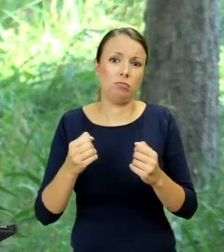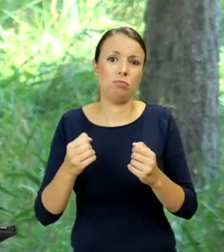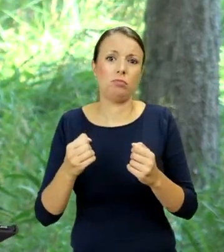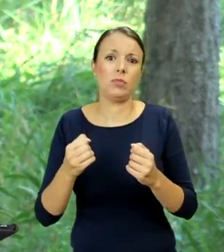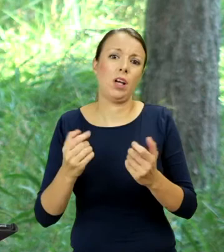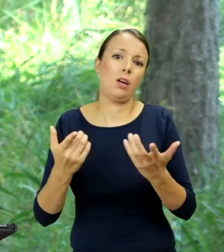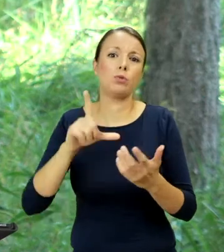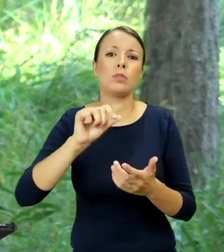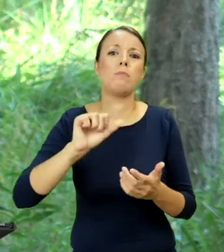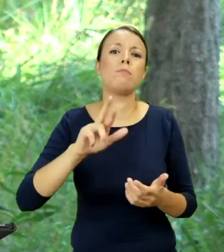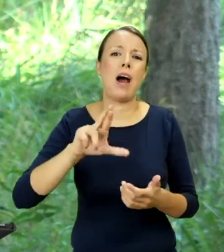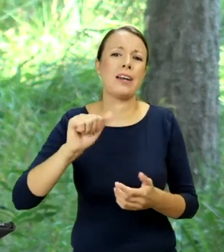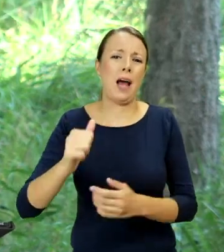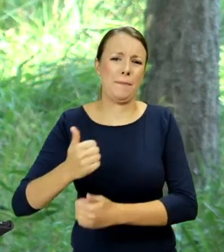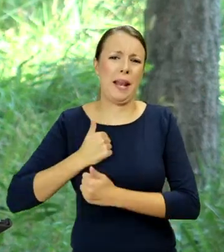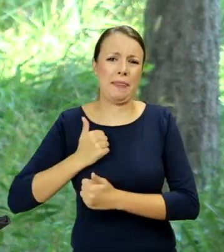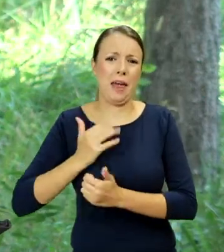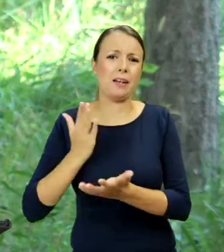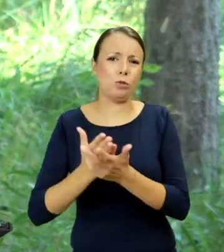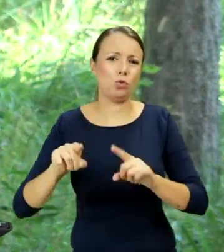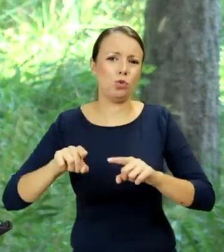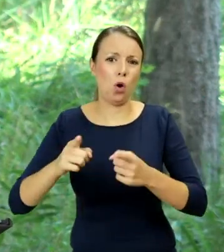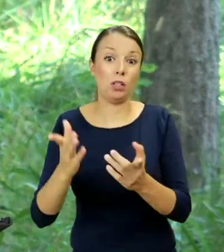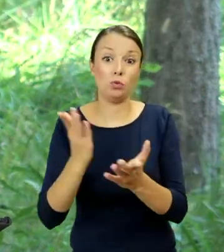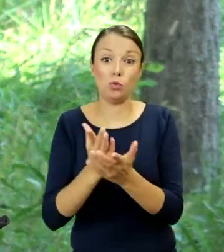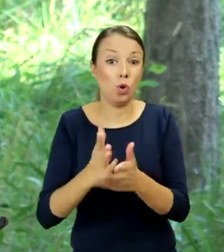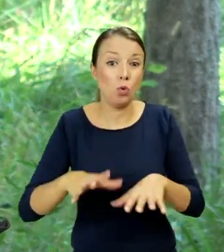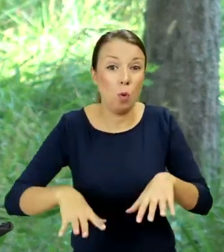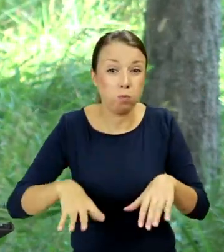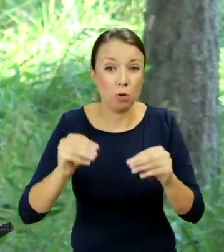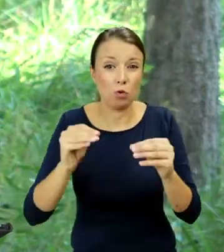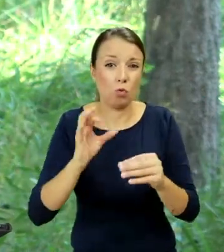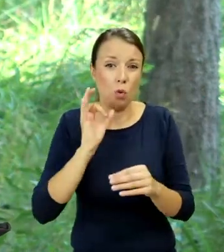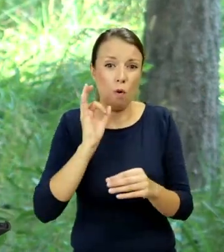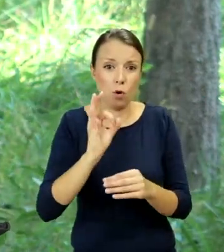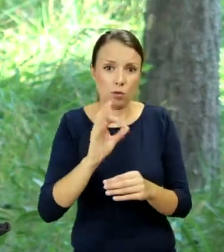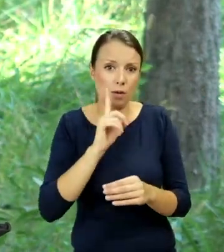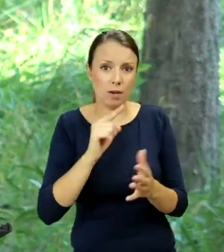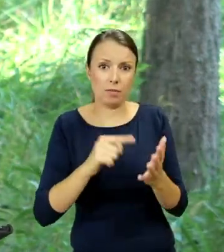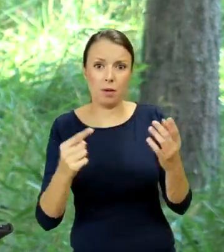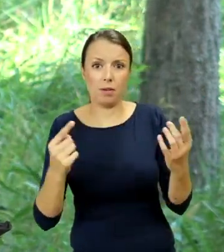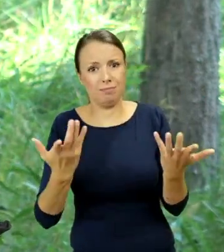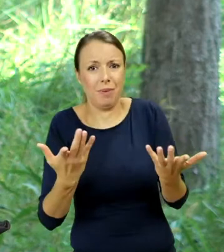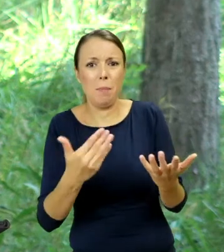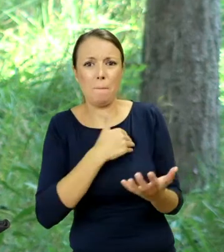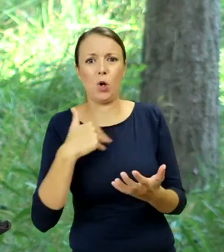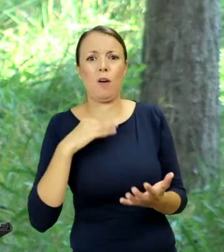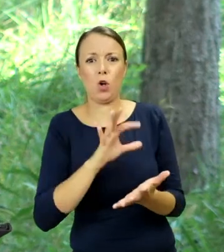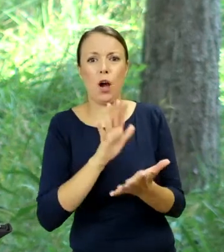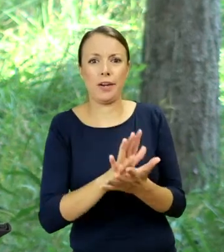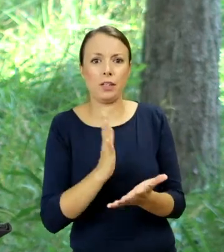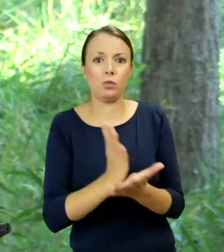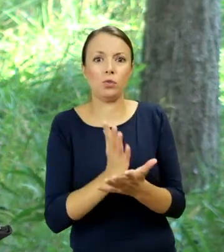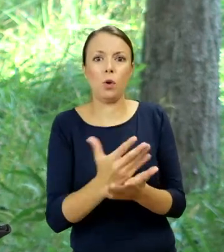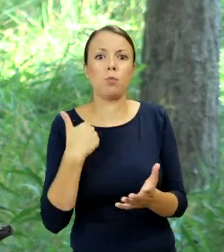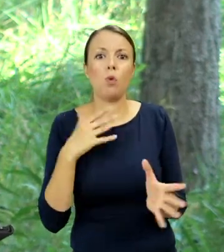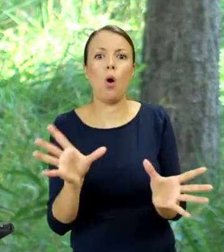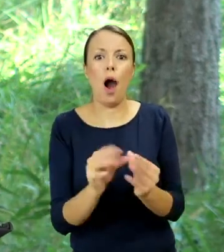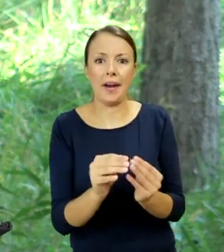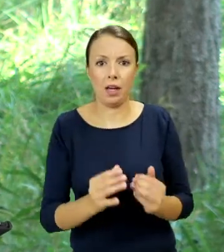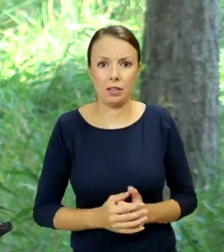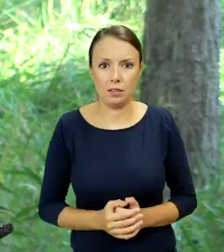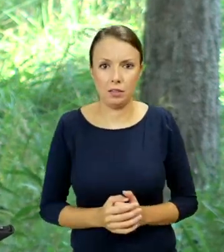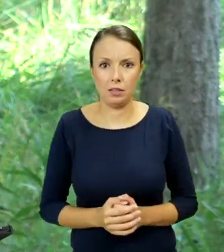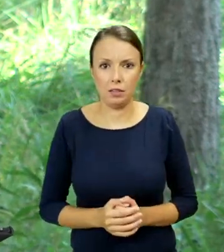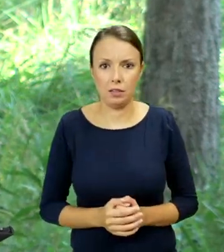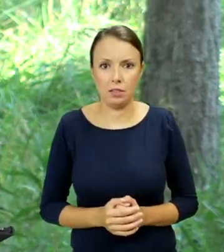paramilitarną, która od samego swojego początku, to też jest polski fenomen, była koedukacyjna. Brytyjscy skauci